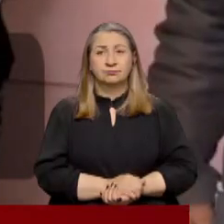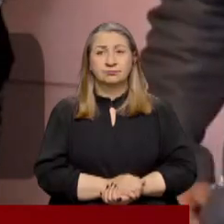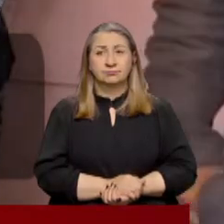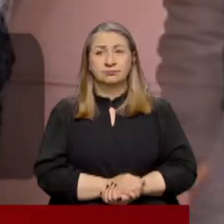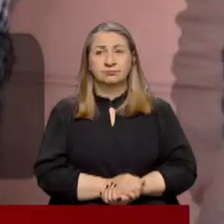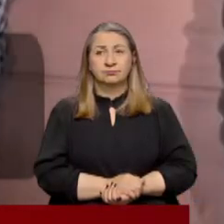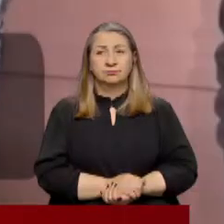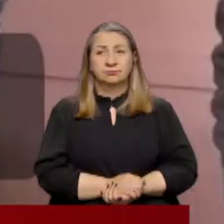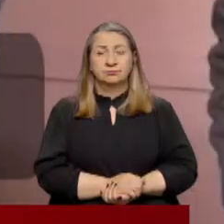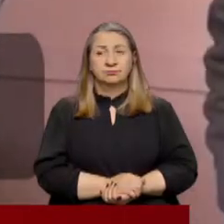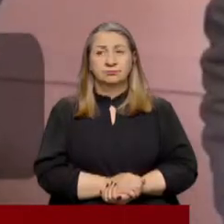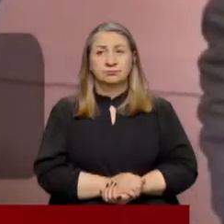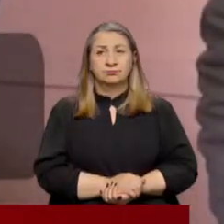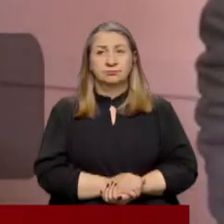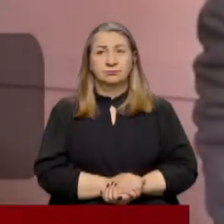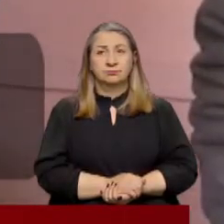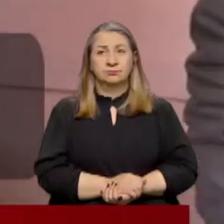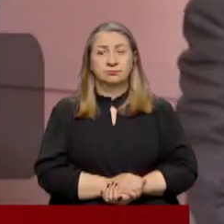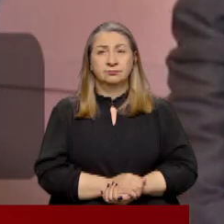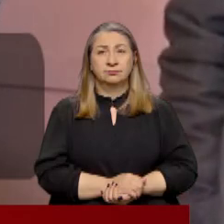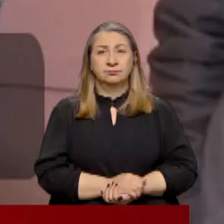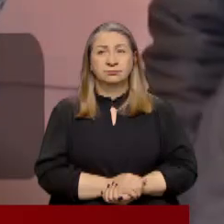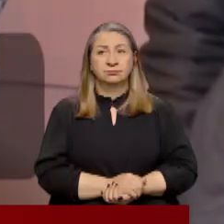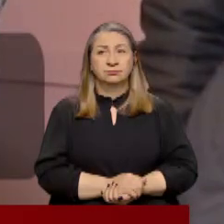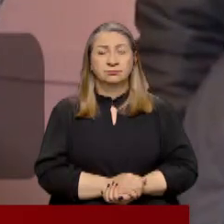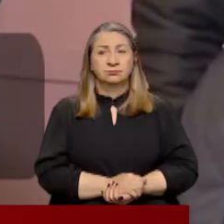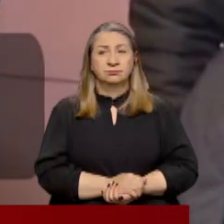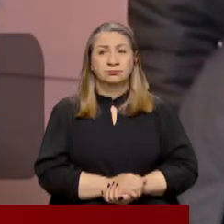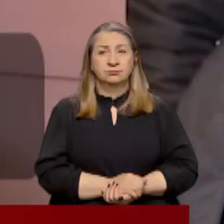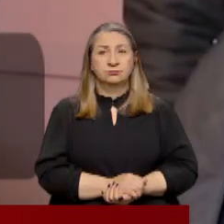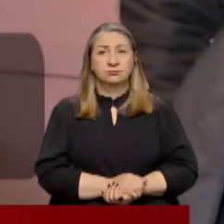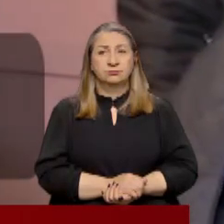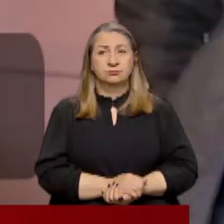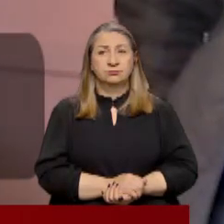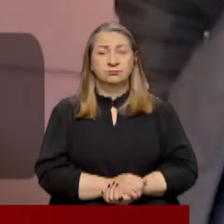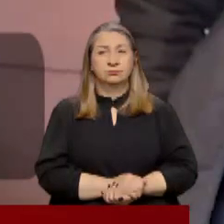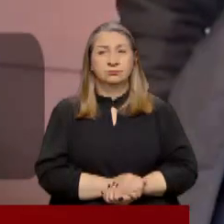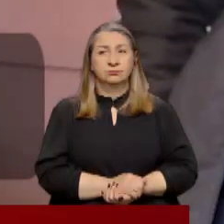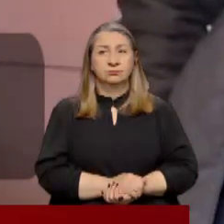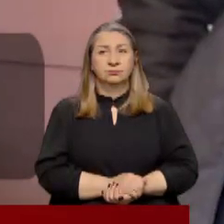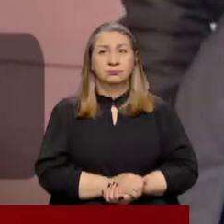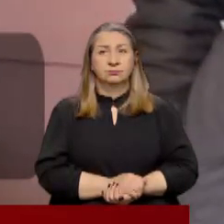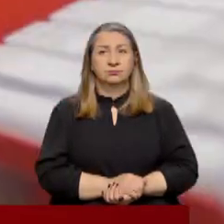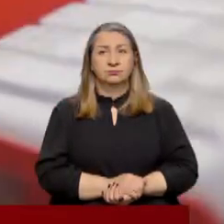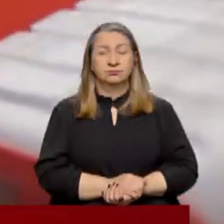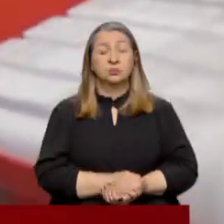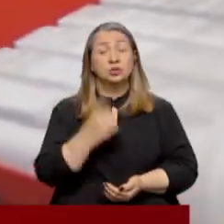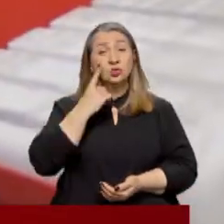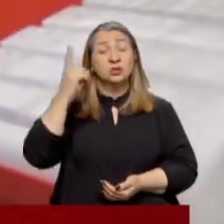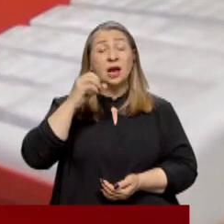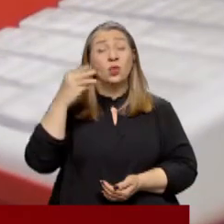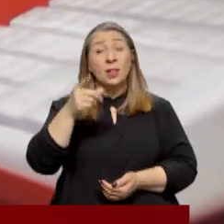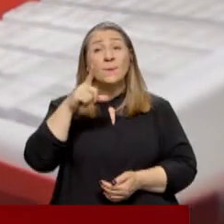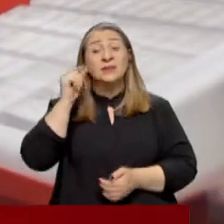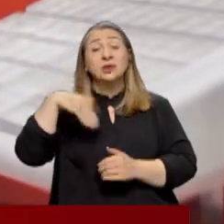artmayan bir şey kalmadı. Tüpü 280 aldıysam bir hafta sonra tüp oldu 295 lira. Bir hafta sonra oldu 300 lira. Cumhurbaşkanı